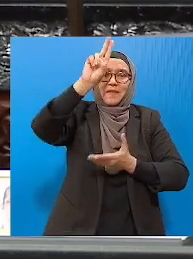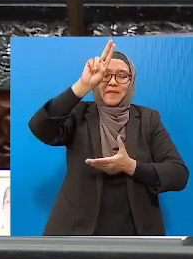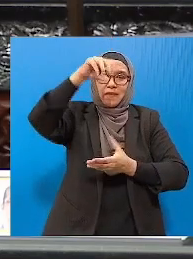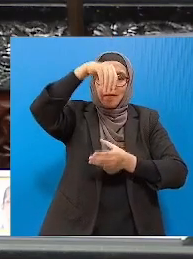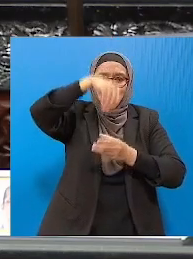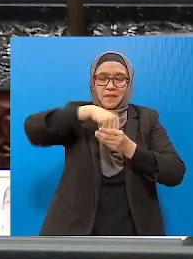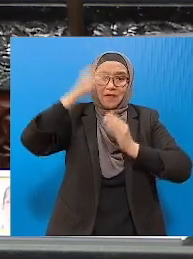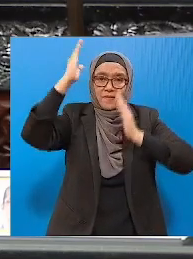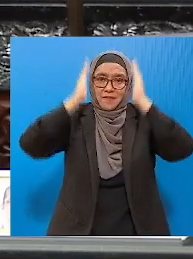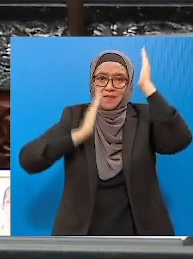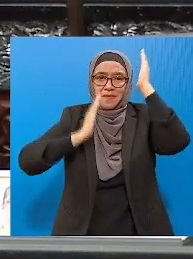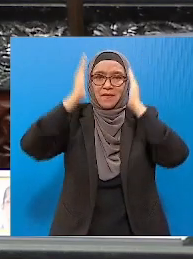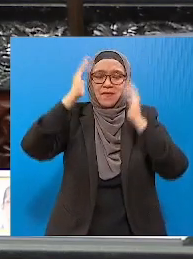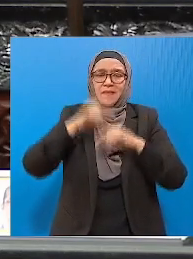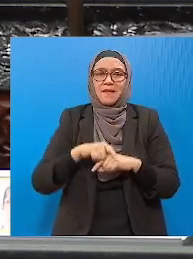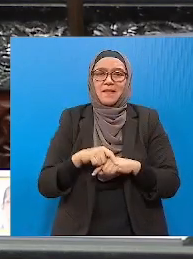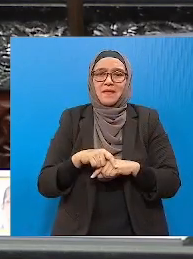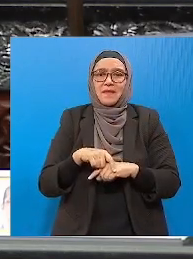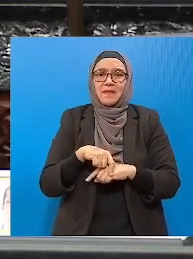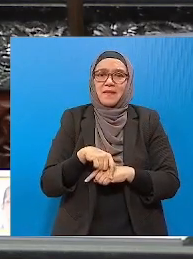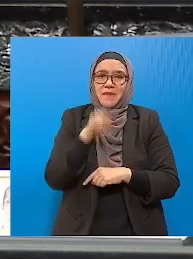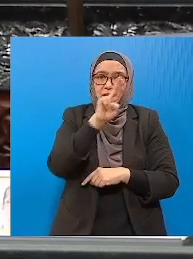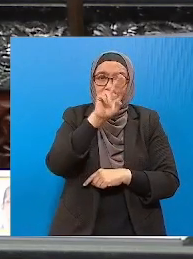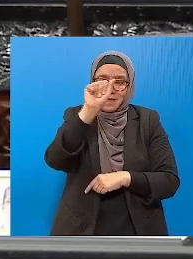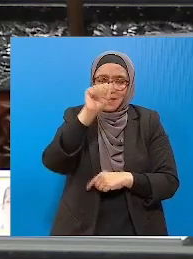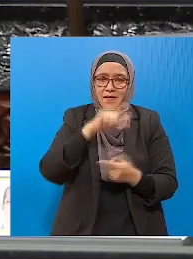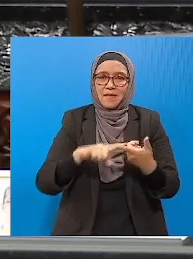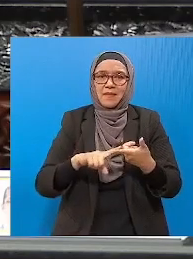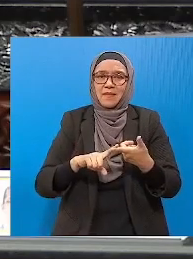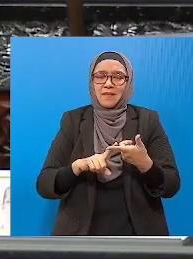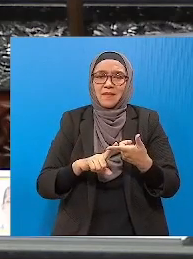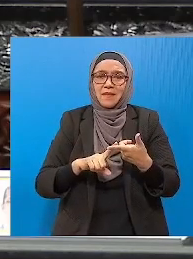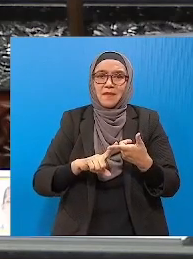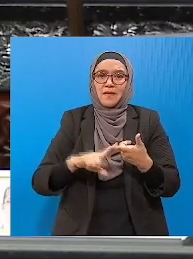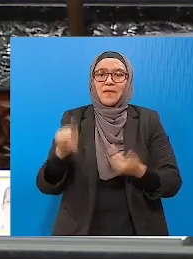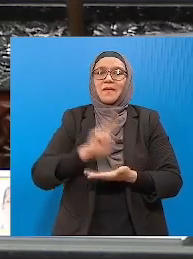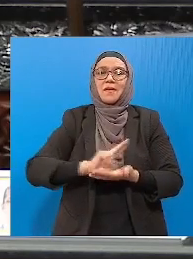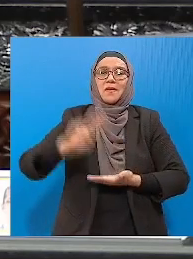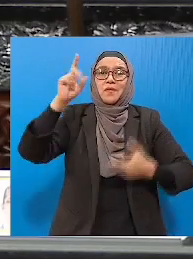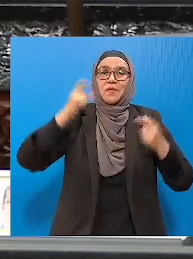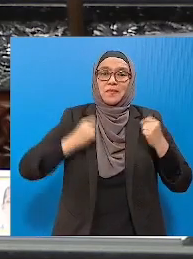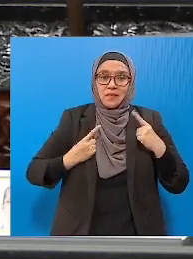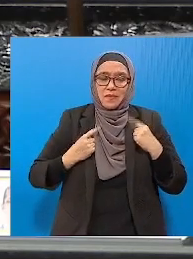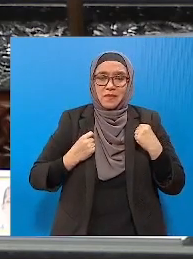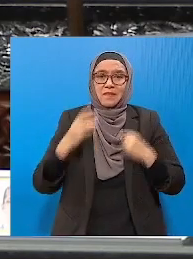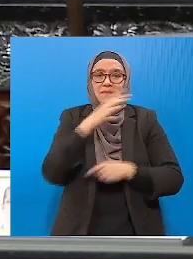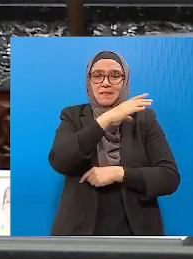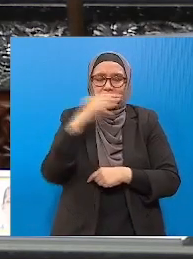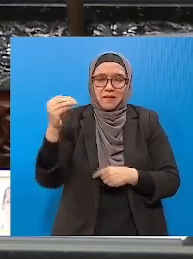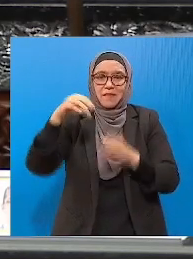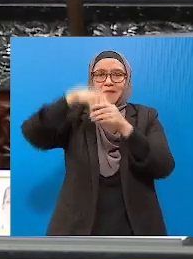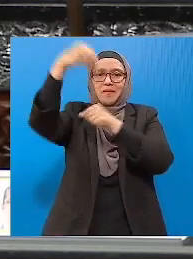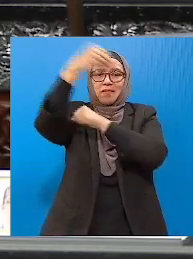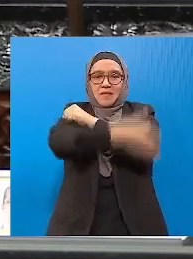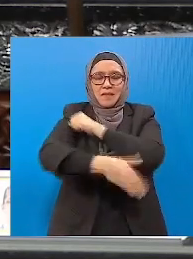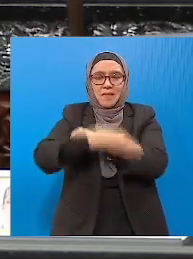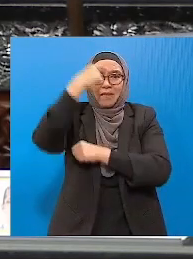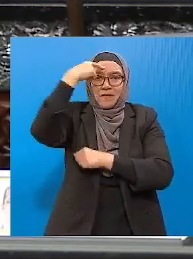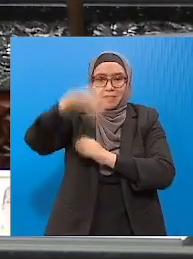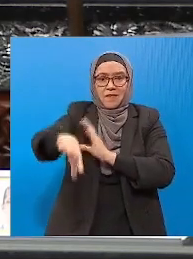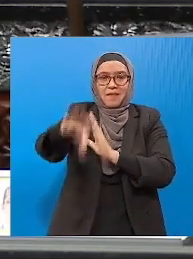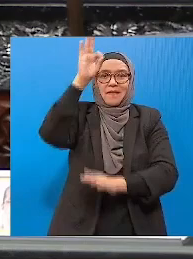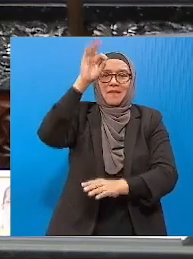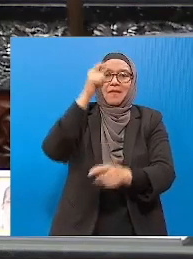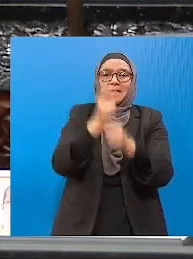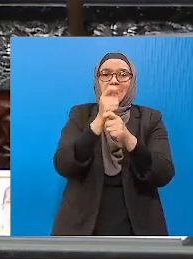UE Ussy swasta dan juga Yunus tiluan garam untuk dilantik secara tetap Hai